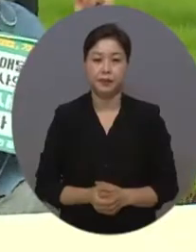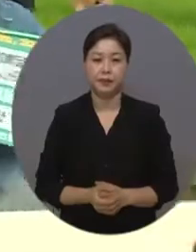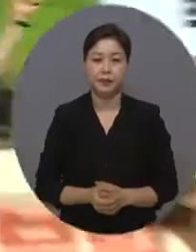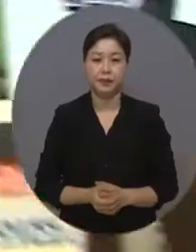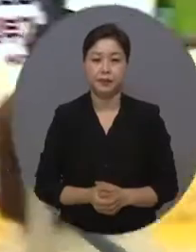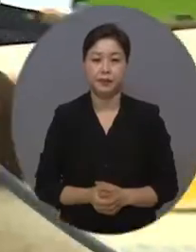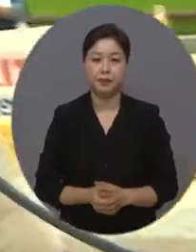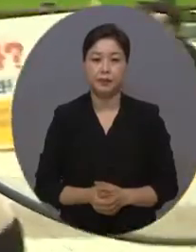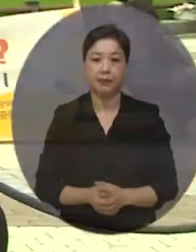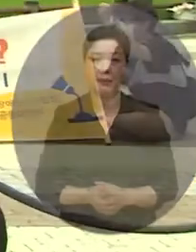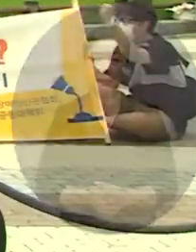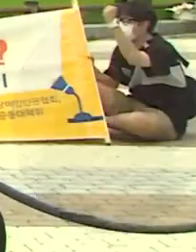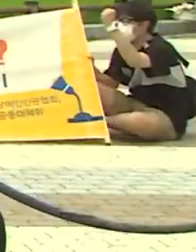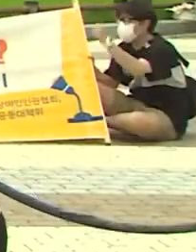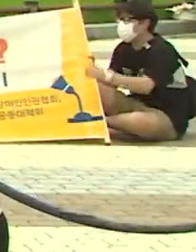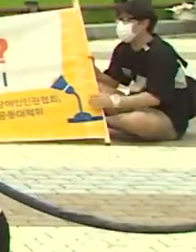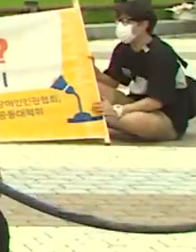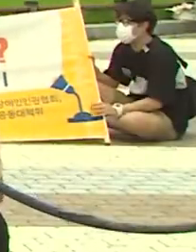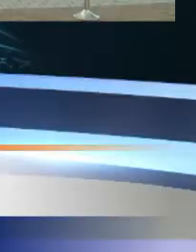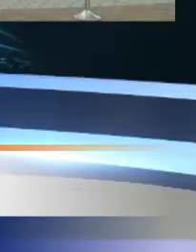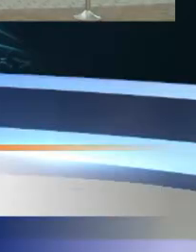박순용입니다.